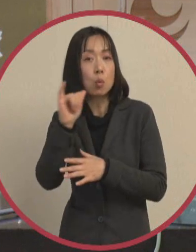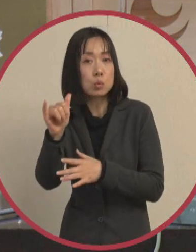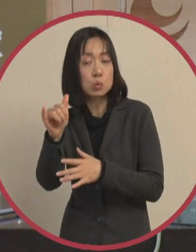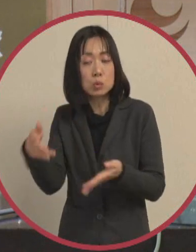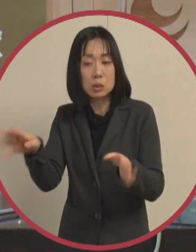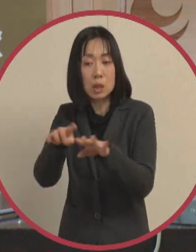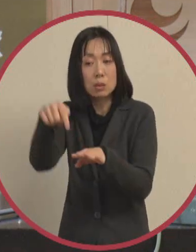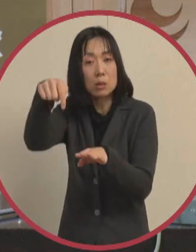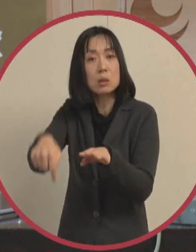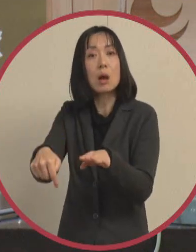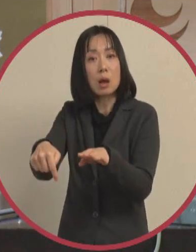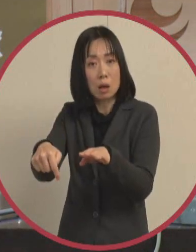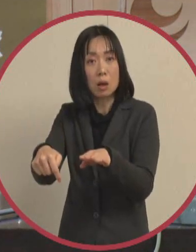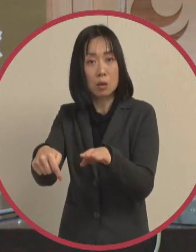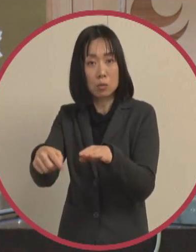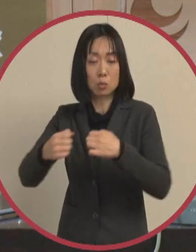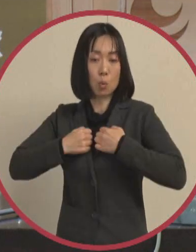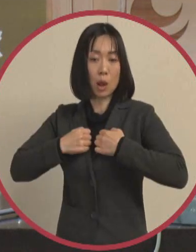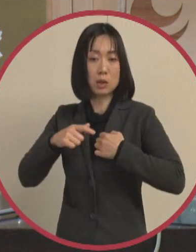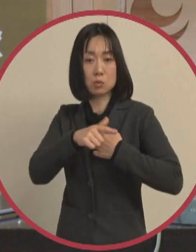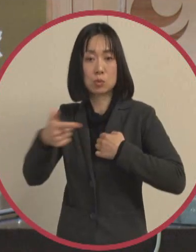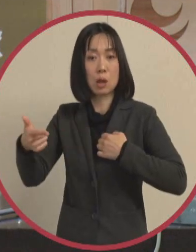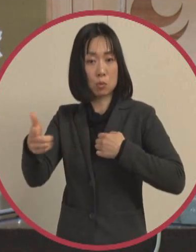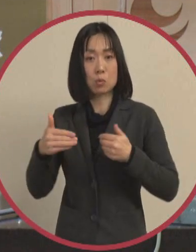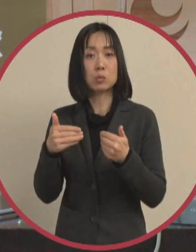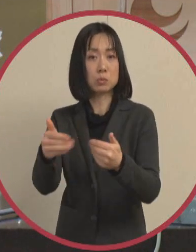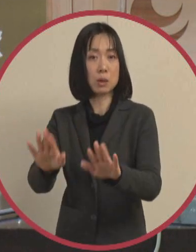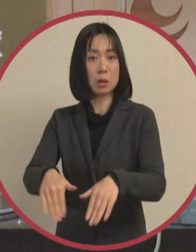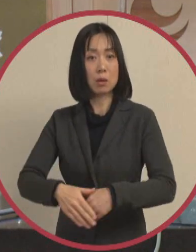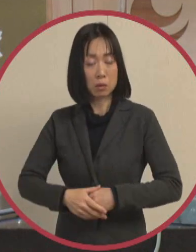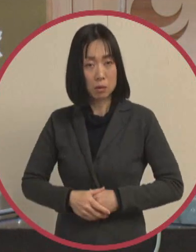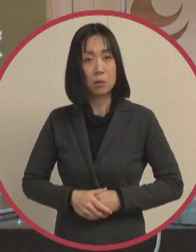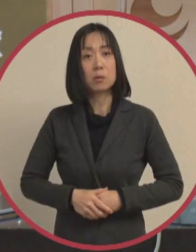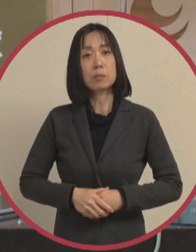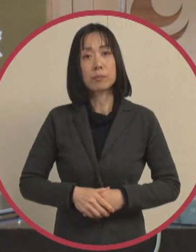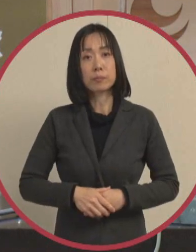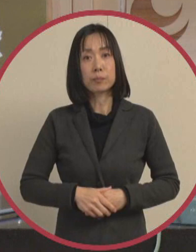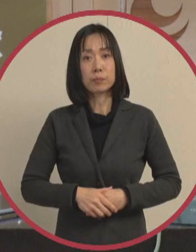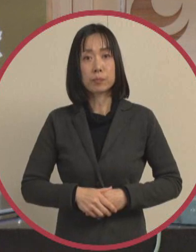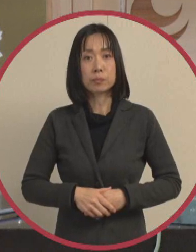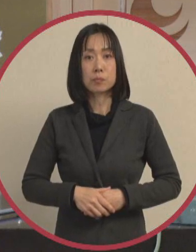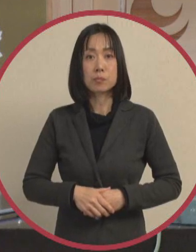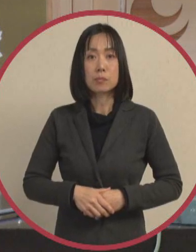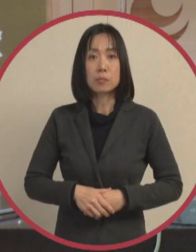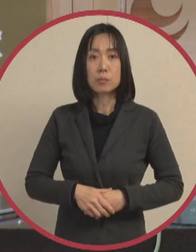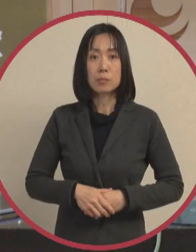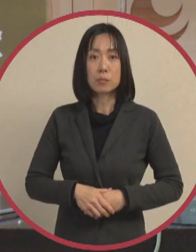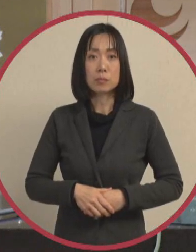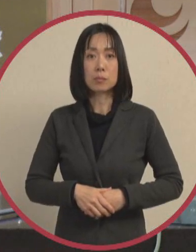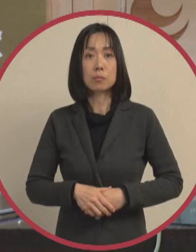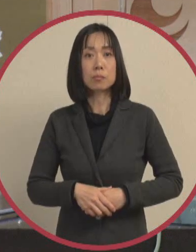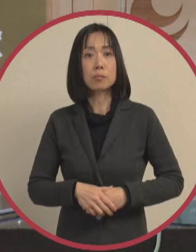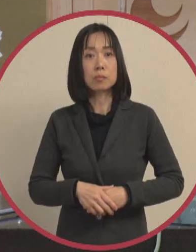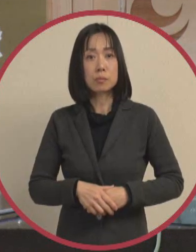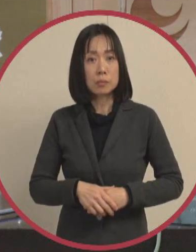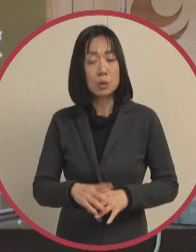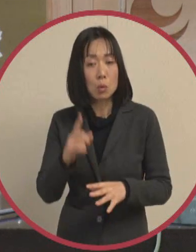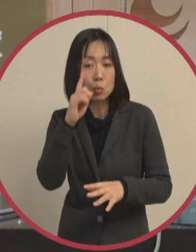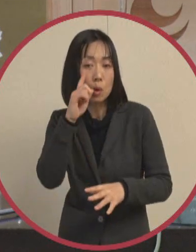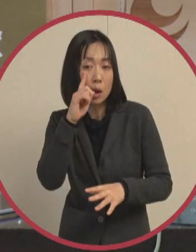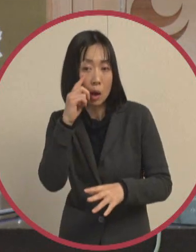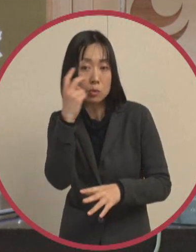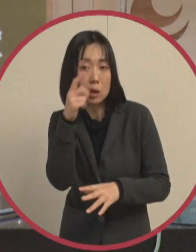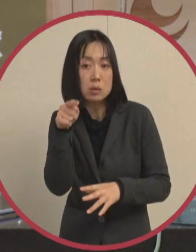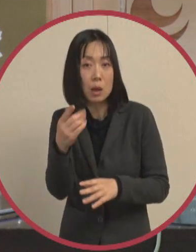か、あのそういったことを進めておりまして、で、あのトライアルの前にです